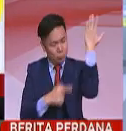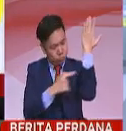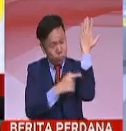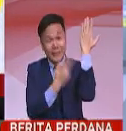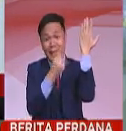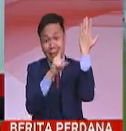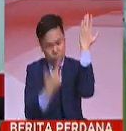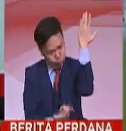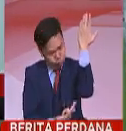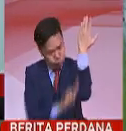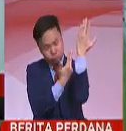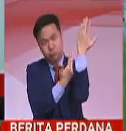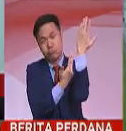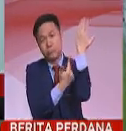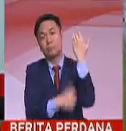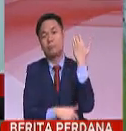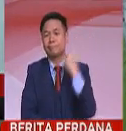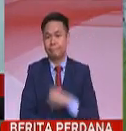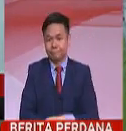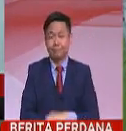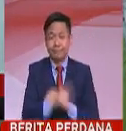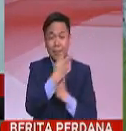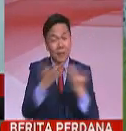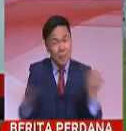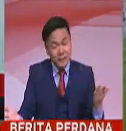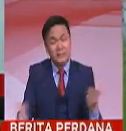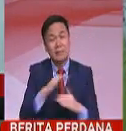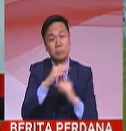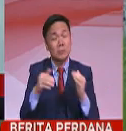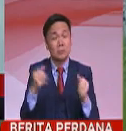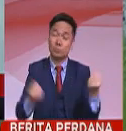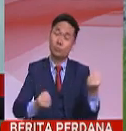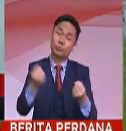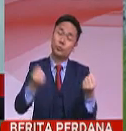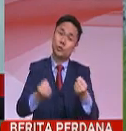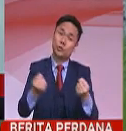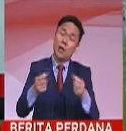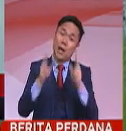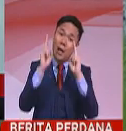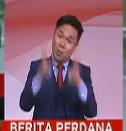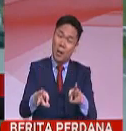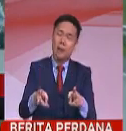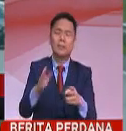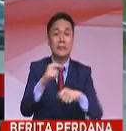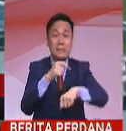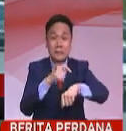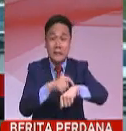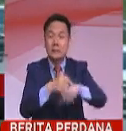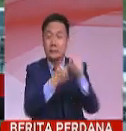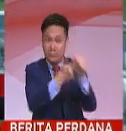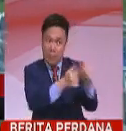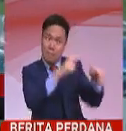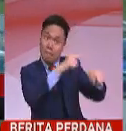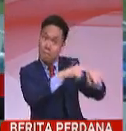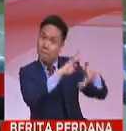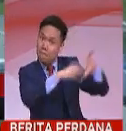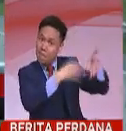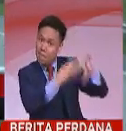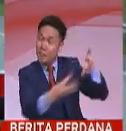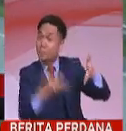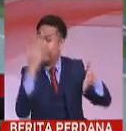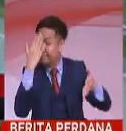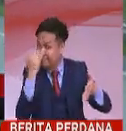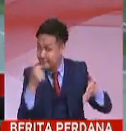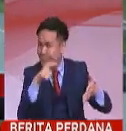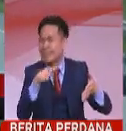bandar malam ini. Beliau turut menyarankan pengguna lebuh raya mengikut waktu perjalanan yang dicadangkan bagi melancarkan